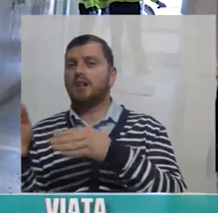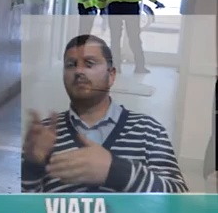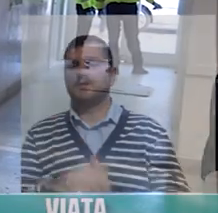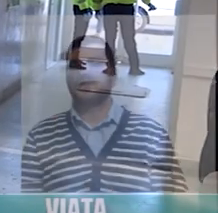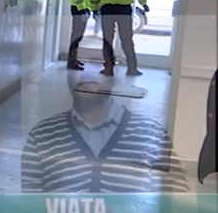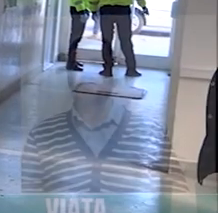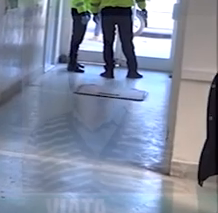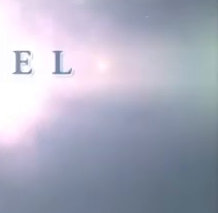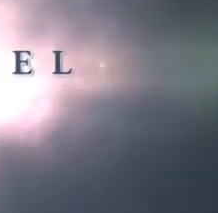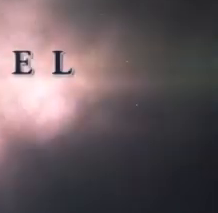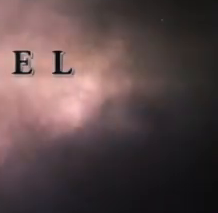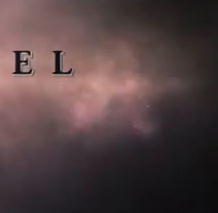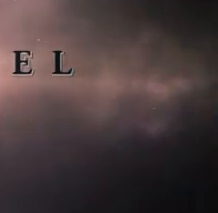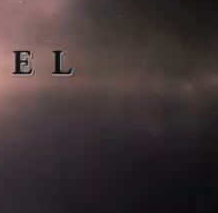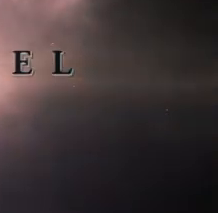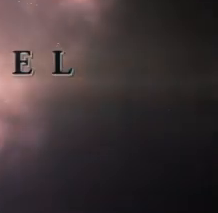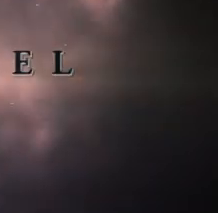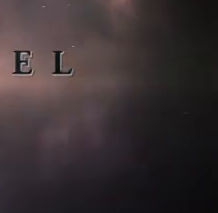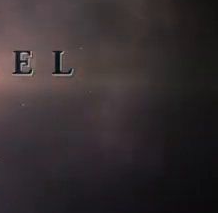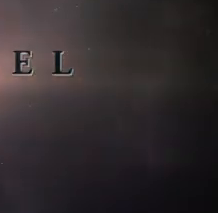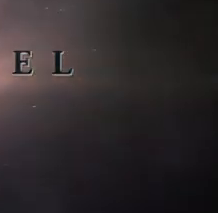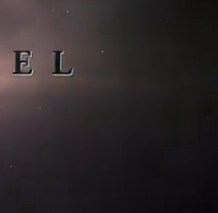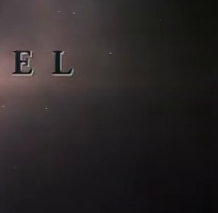comunele limitrofe.